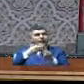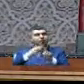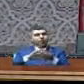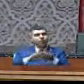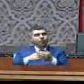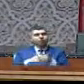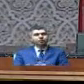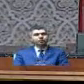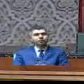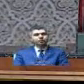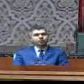أعطي الكلمة للسيد رئيس الحكومة المحترم.